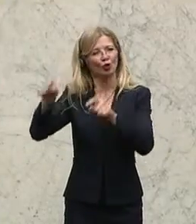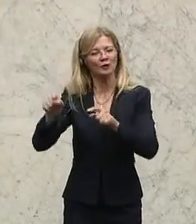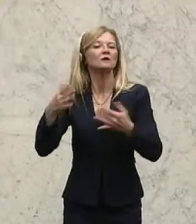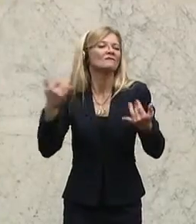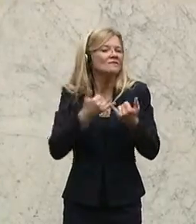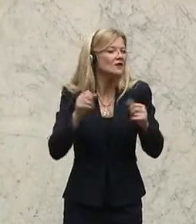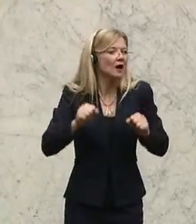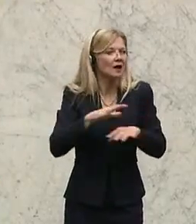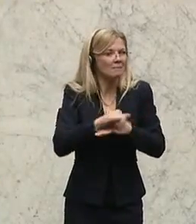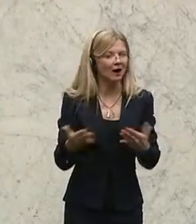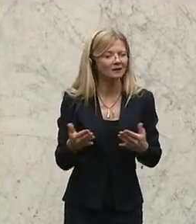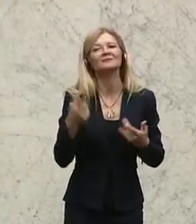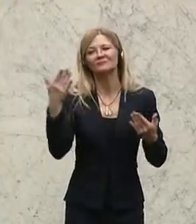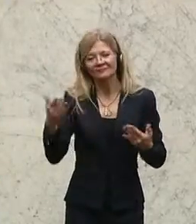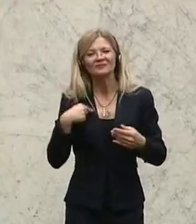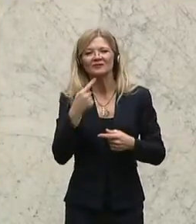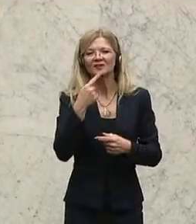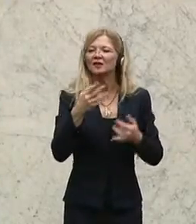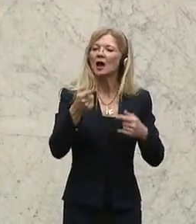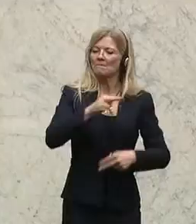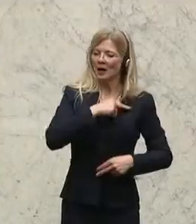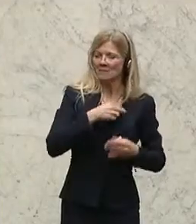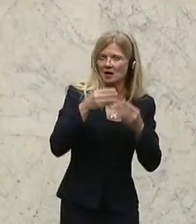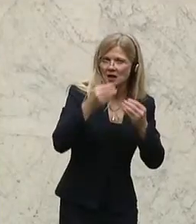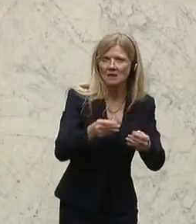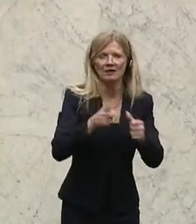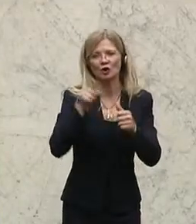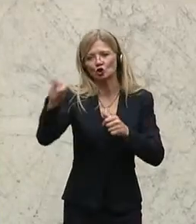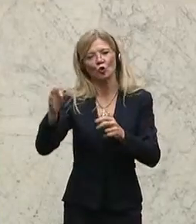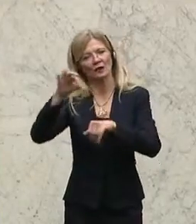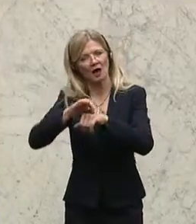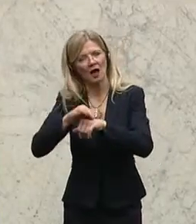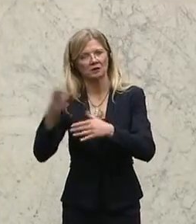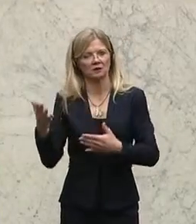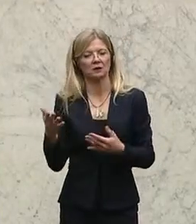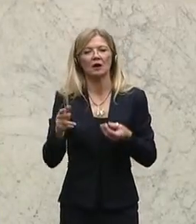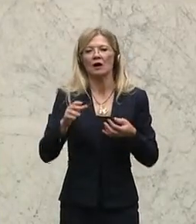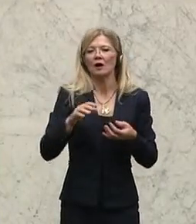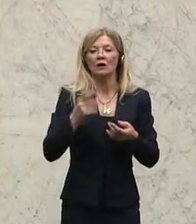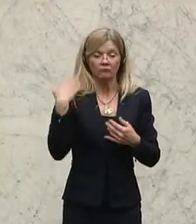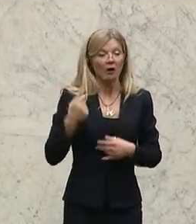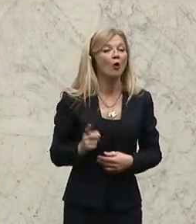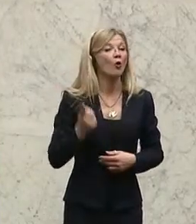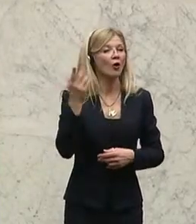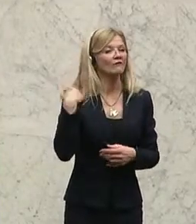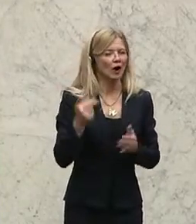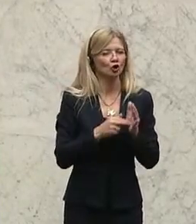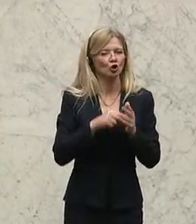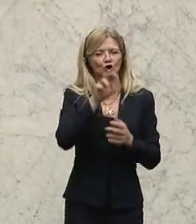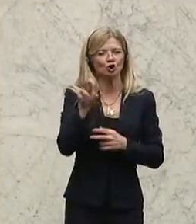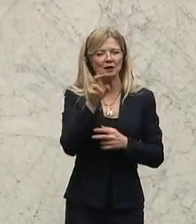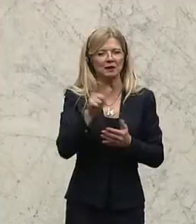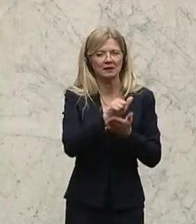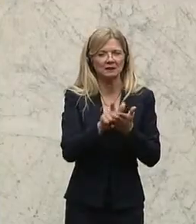was biete. Da hat es Niederlassungsprämien gegeben, die waren in ganz schöner Höhe. Ich habe mir das gestern erst wieder angeschaut. Es war noch in Schillingzeiten. Es waren